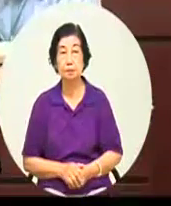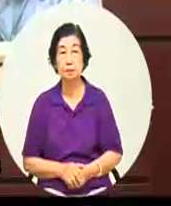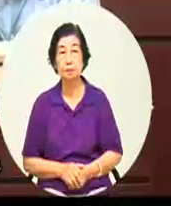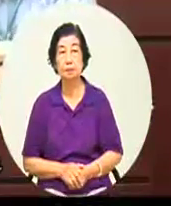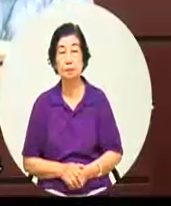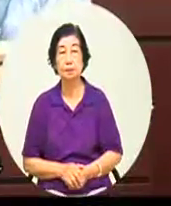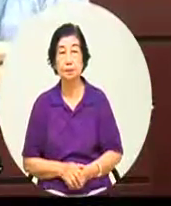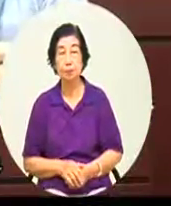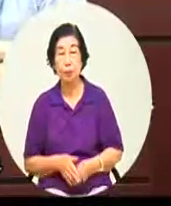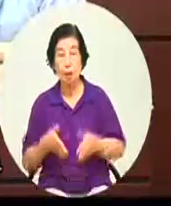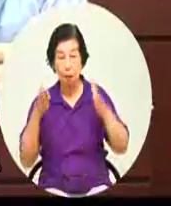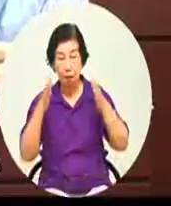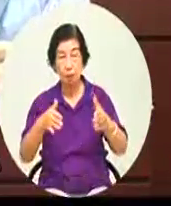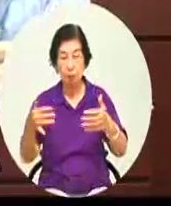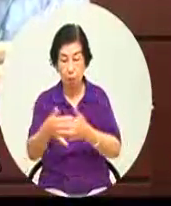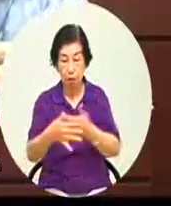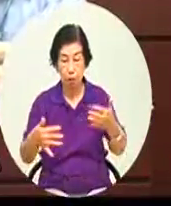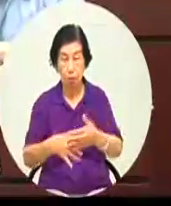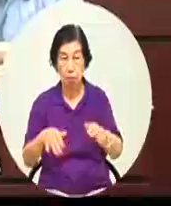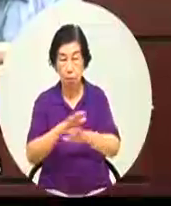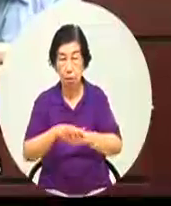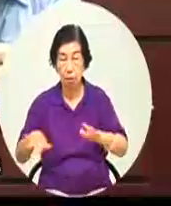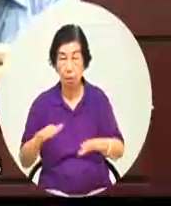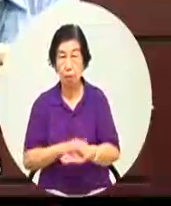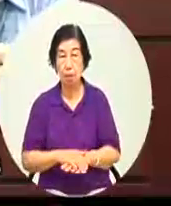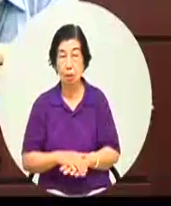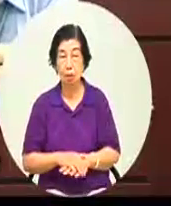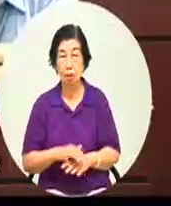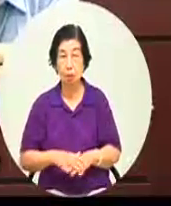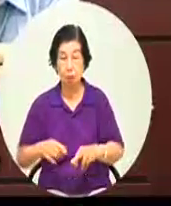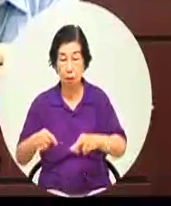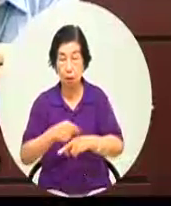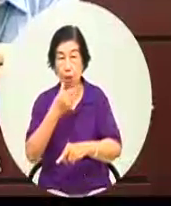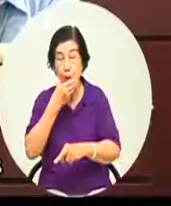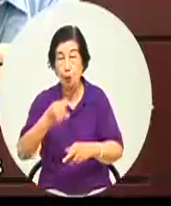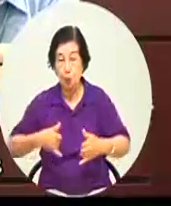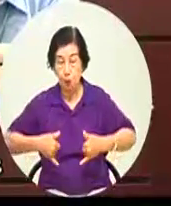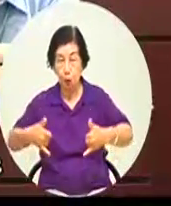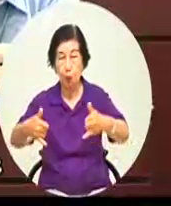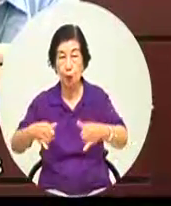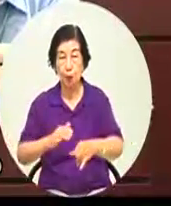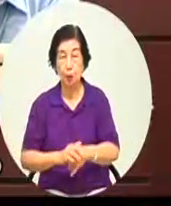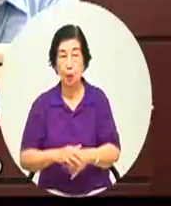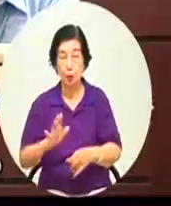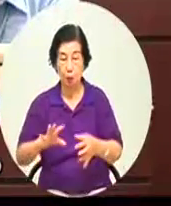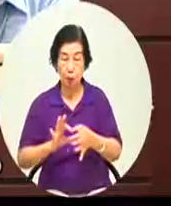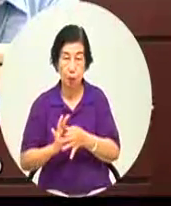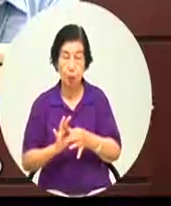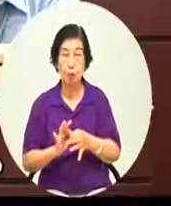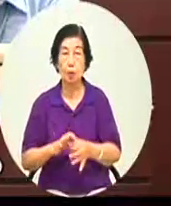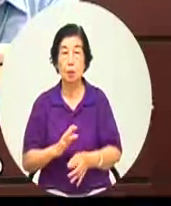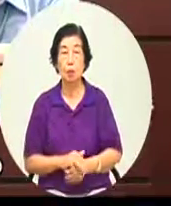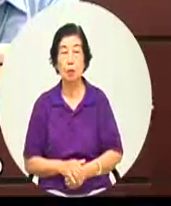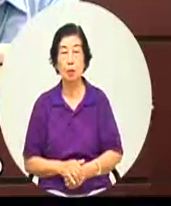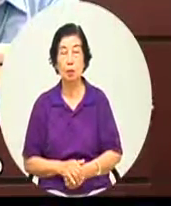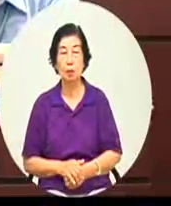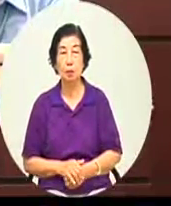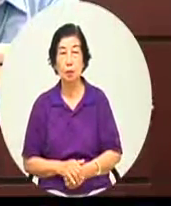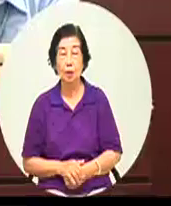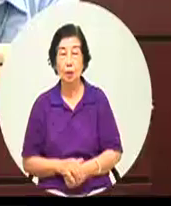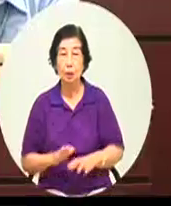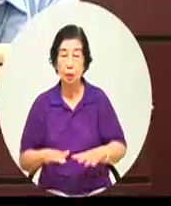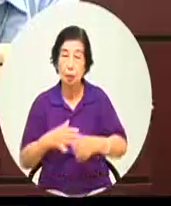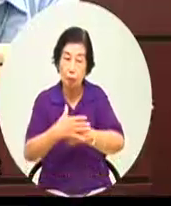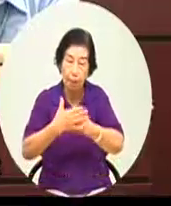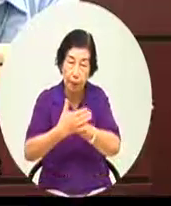我们交通安全，特别是在刚才提到这个案例金福路上面的这个关心了哈。那怎么样维护我们